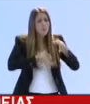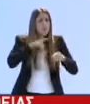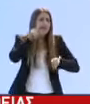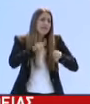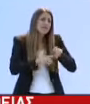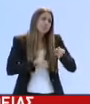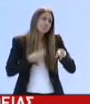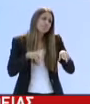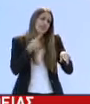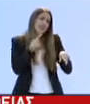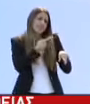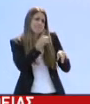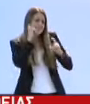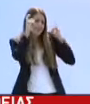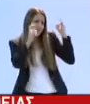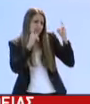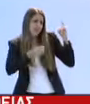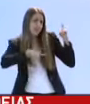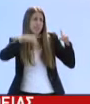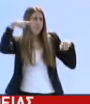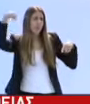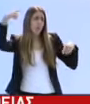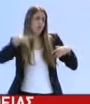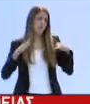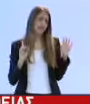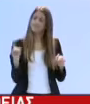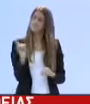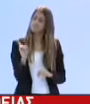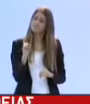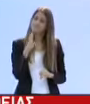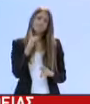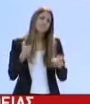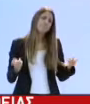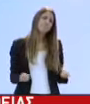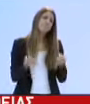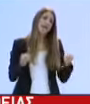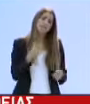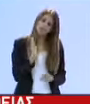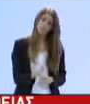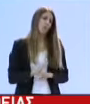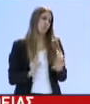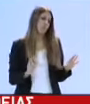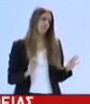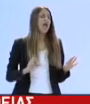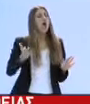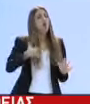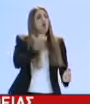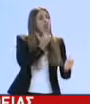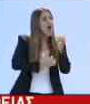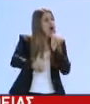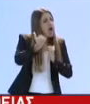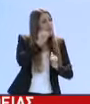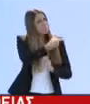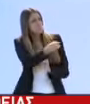φαντάζουν φιλόδοξα. Πιστέψτε με όμως, δεν είναι. Όλοι έχουμε μάθει από τα λάθη μας και όλοι τα